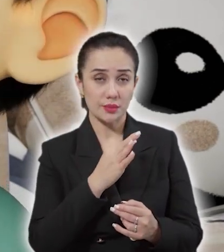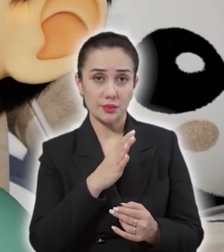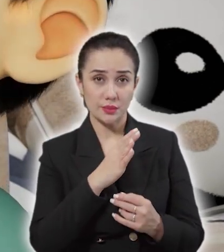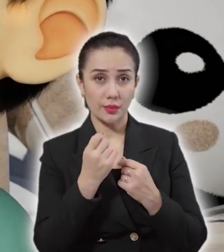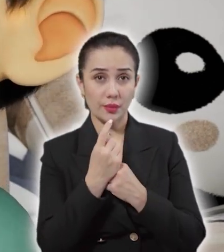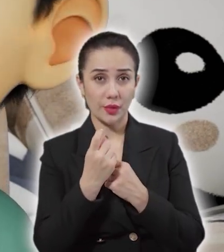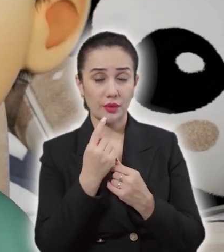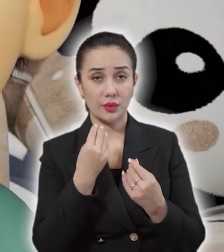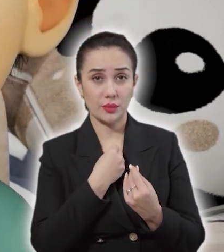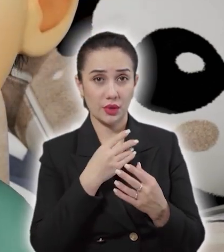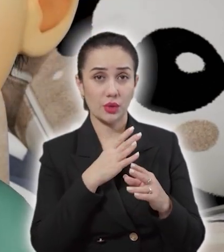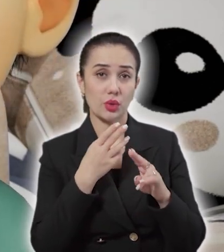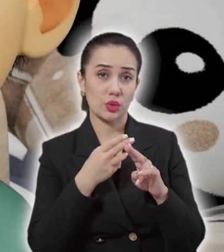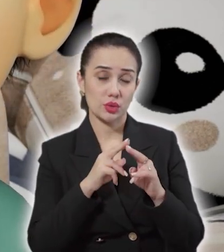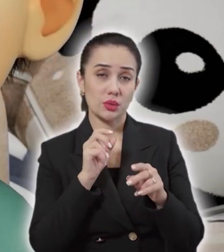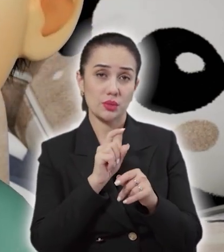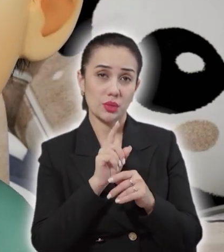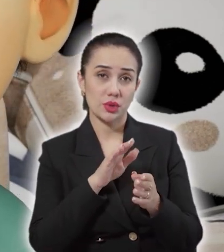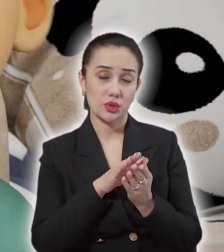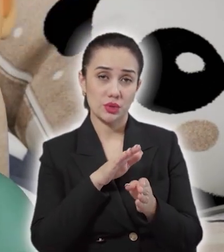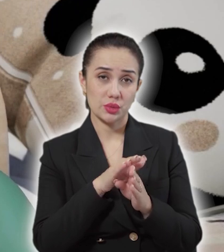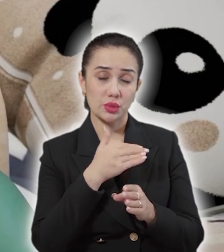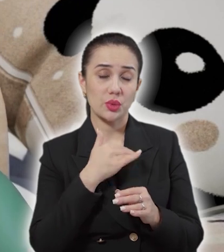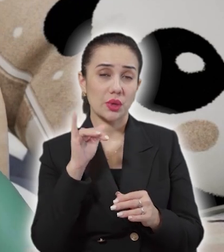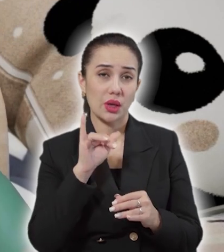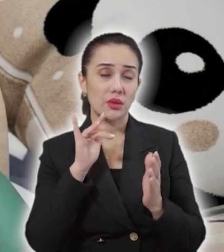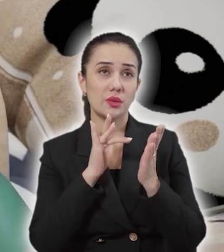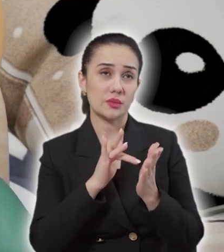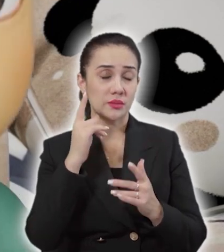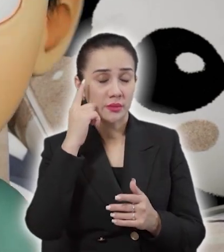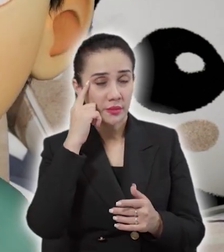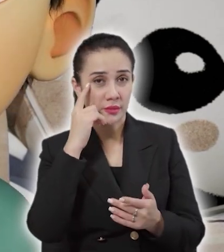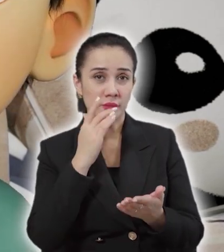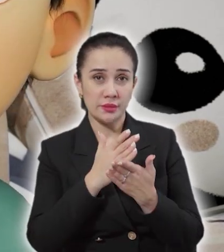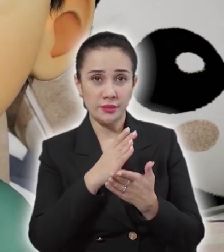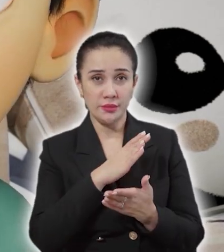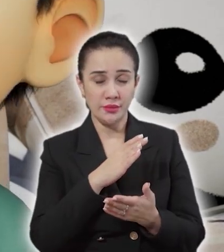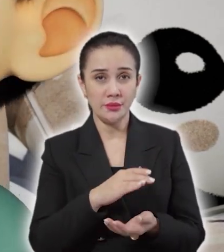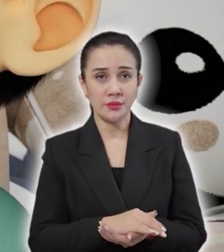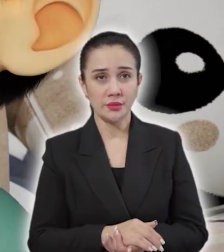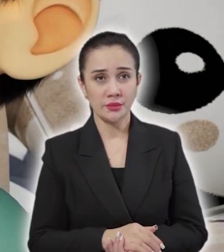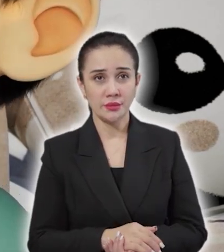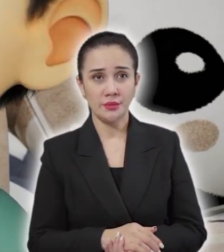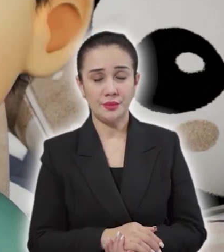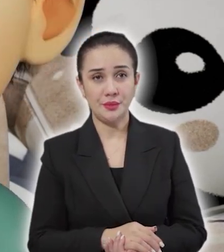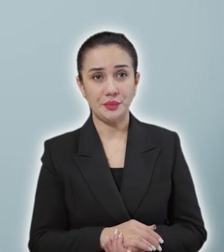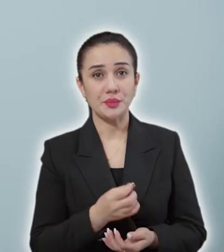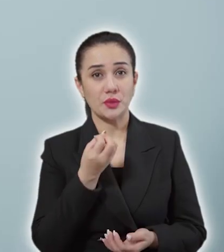chizib kelinglar deb vazifa bergan edilar. Shuni bajarmoqchi bo'lib, qayerga sayohat qilsam ekan deb o'ylanib turgan